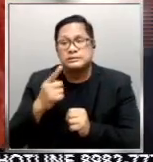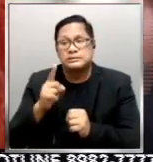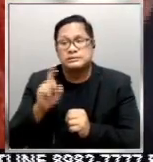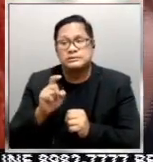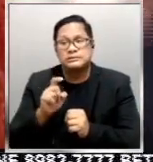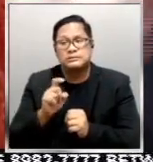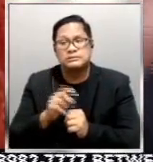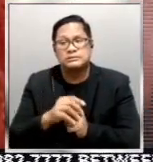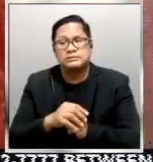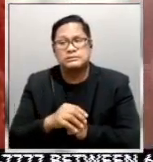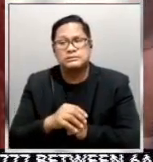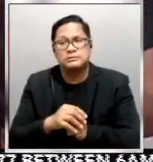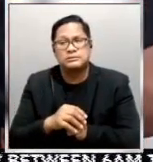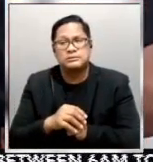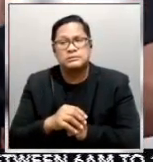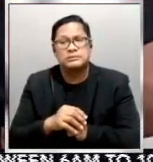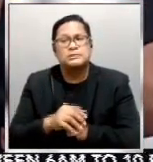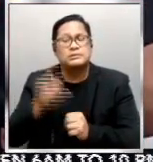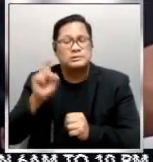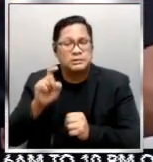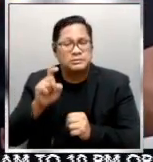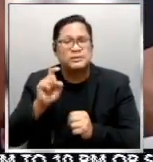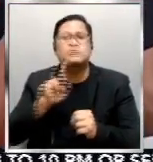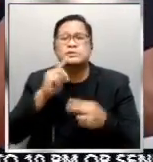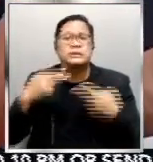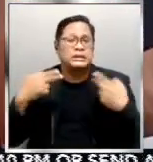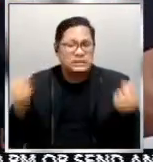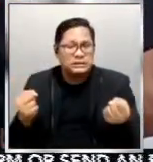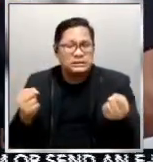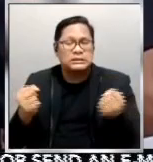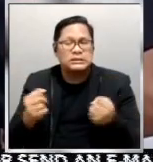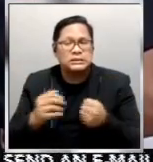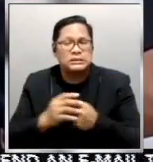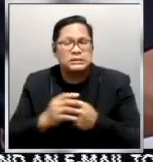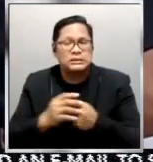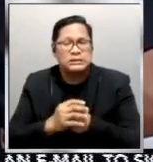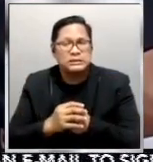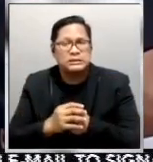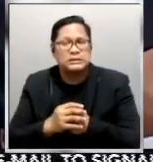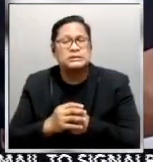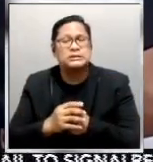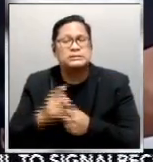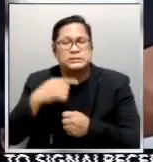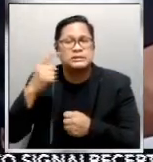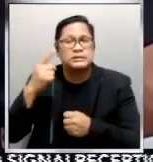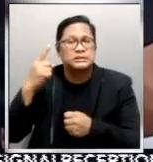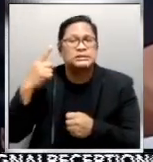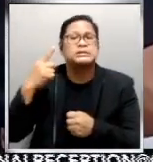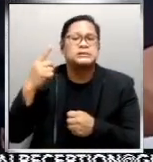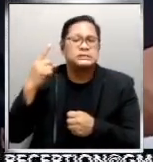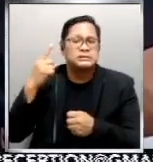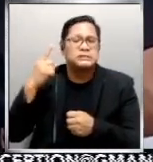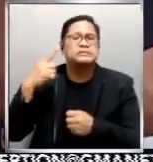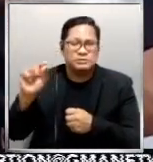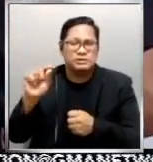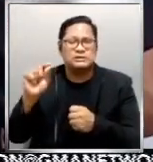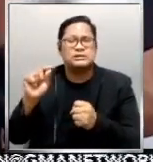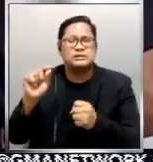They have to be helping us. This is a city Sinulog Foundation